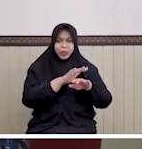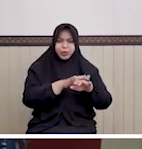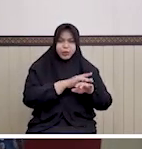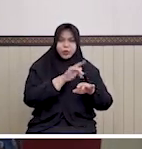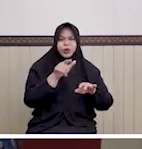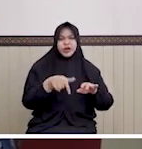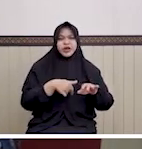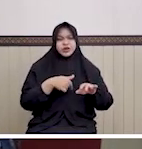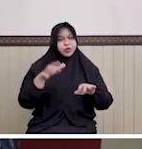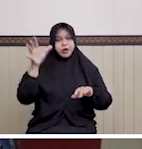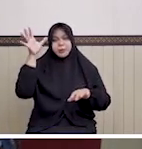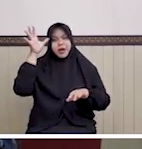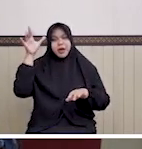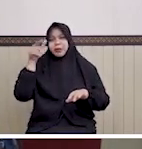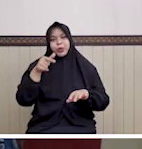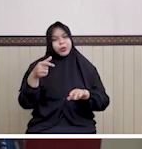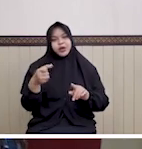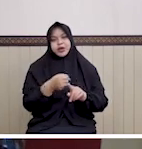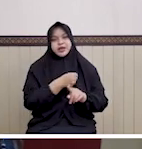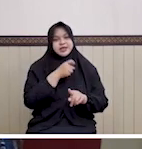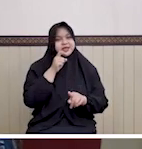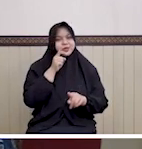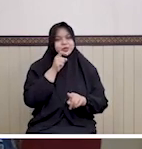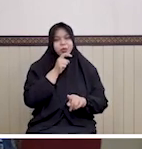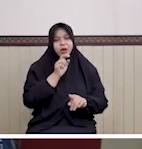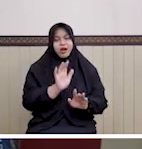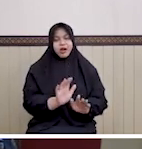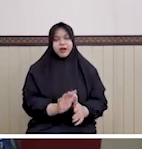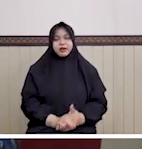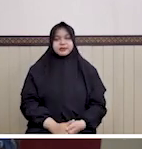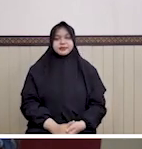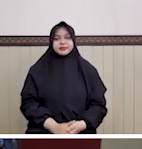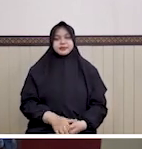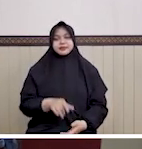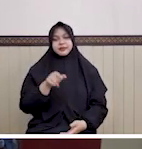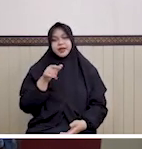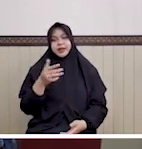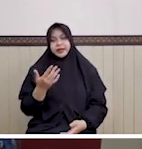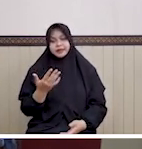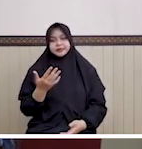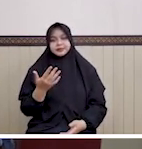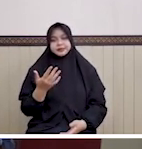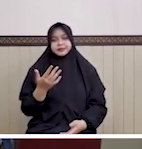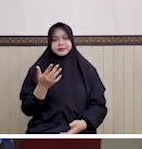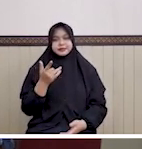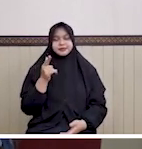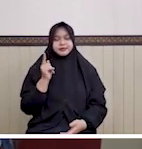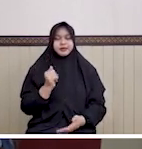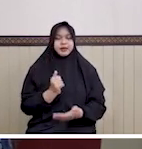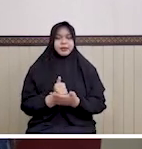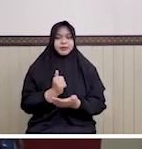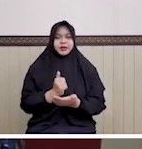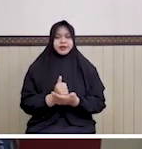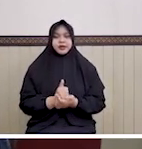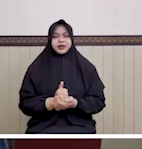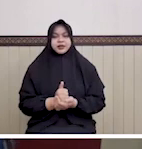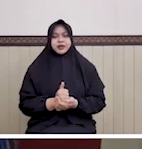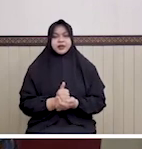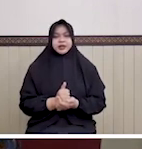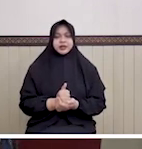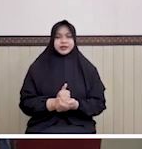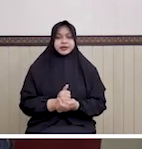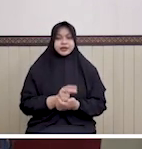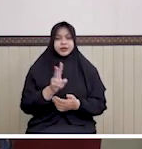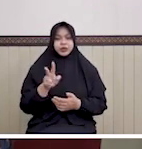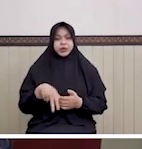mereka enggak Fulham nah oh jadi memang benar-benar dari